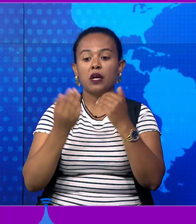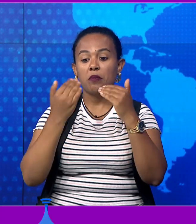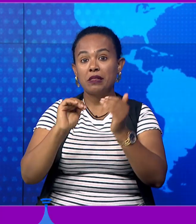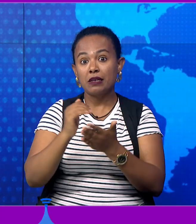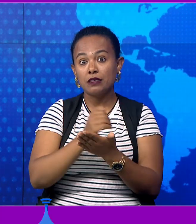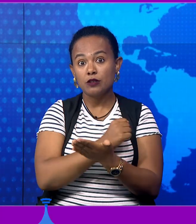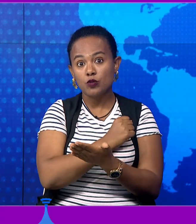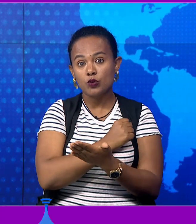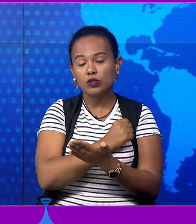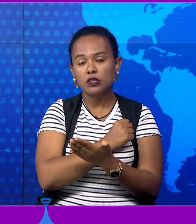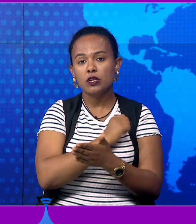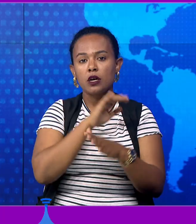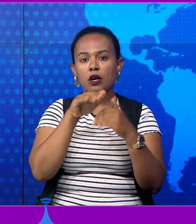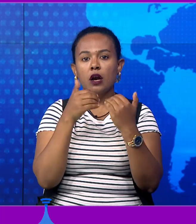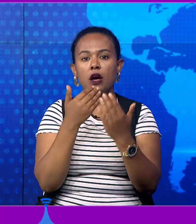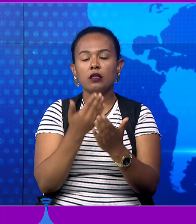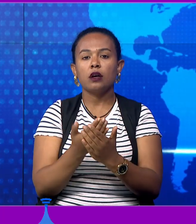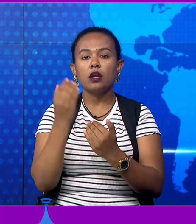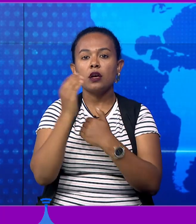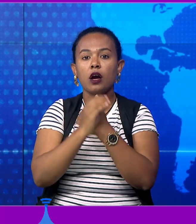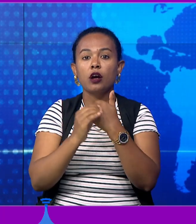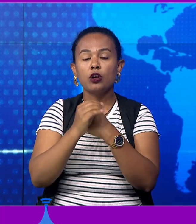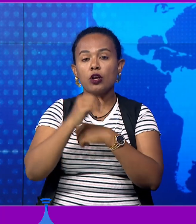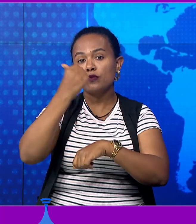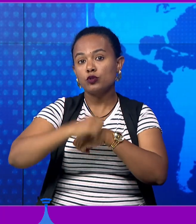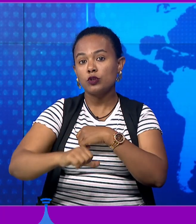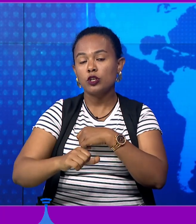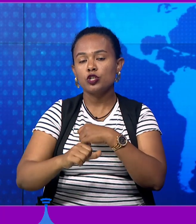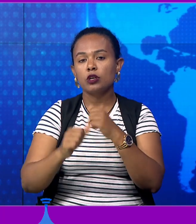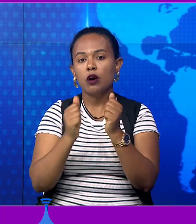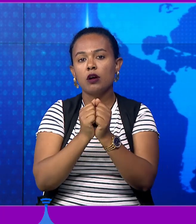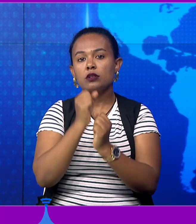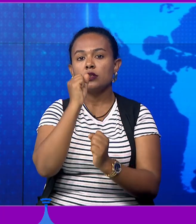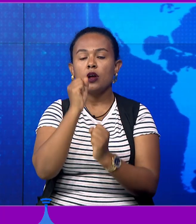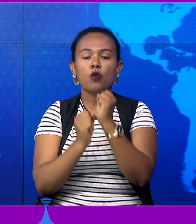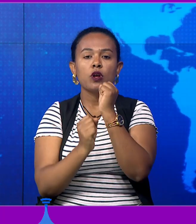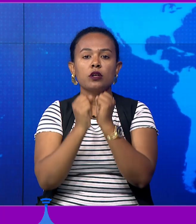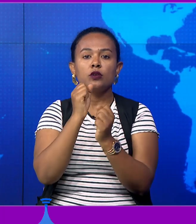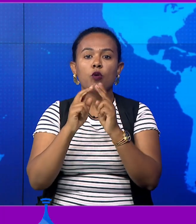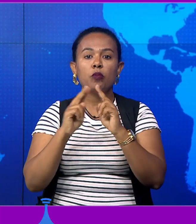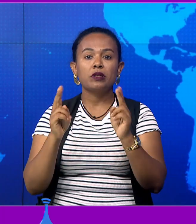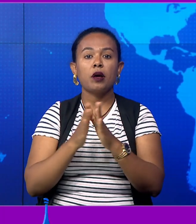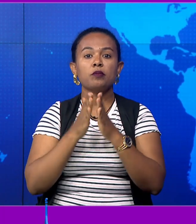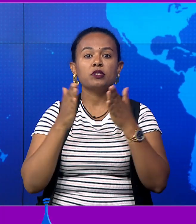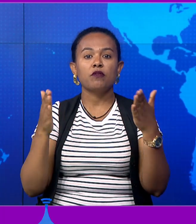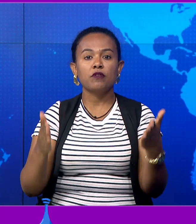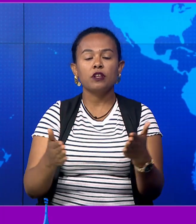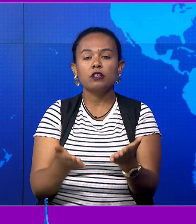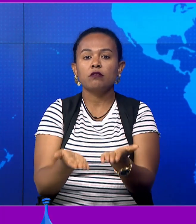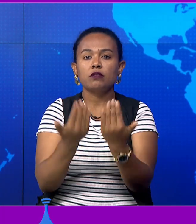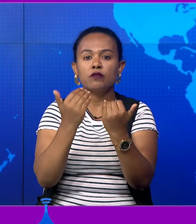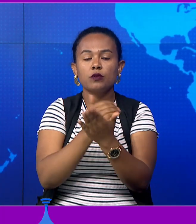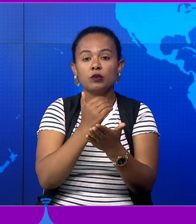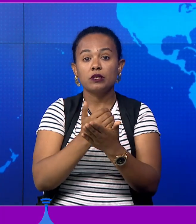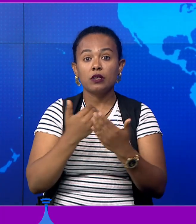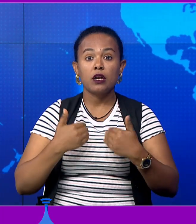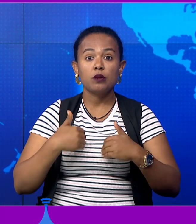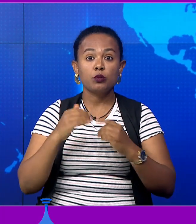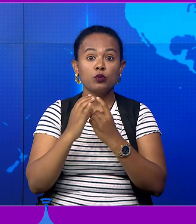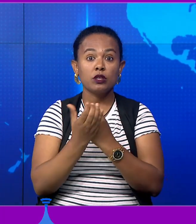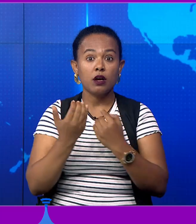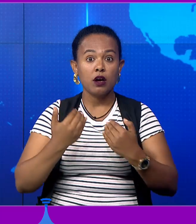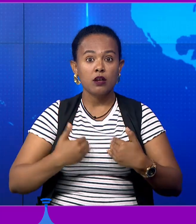ስንወስድ ከአጠቃላይ ከሀገራዊ ፍጆታችን ጋር ስናነጻጽረው በጣም ሰፊ ትርፍ ምርት ያለበት ሁኔታ